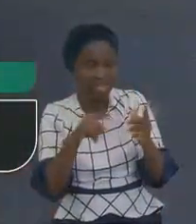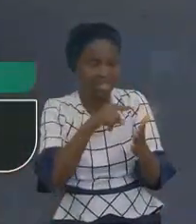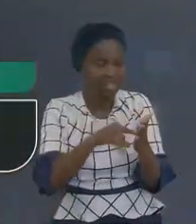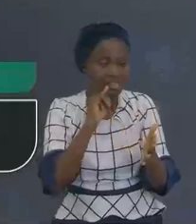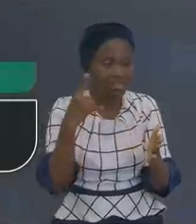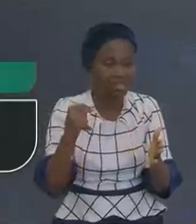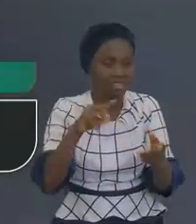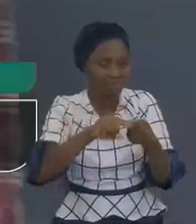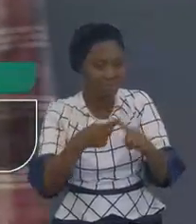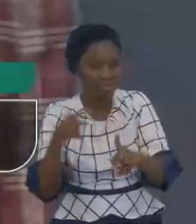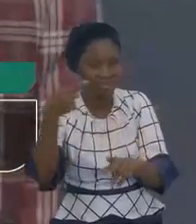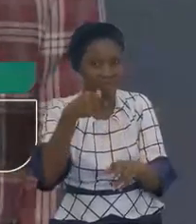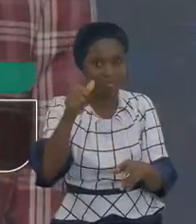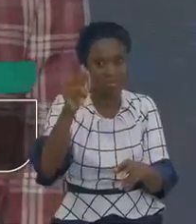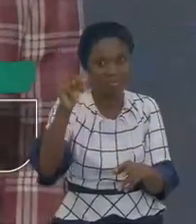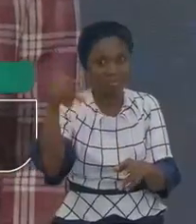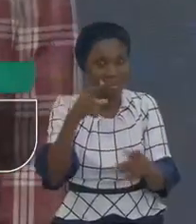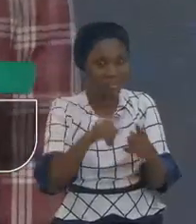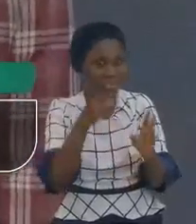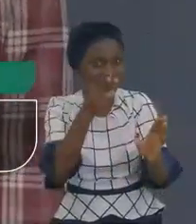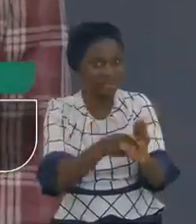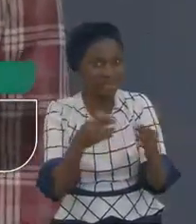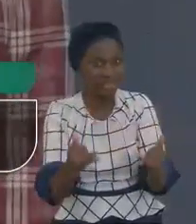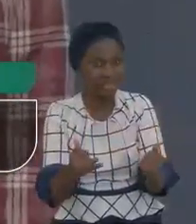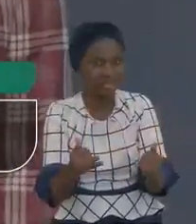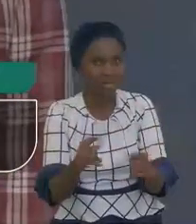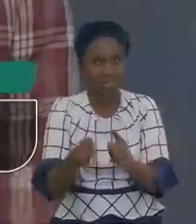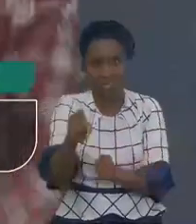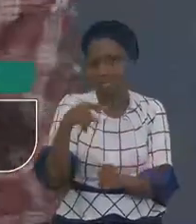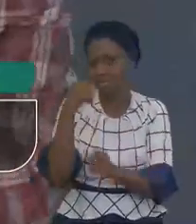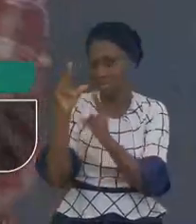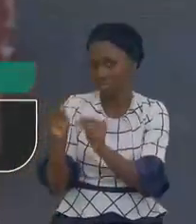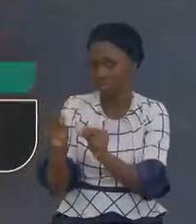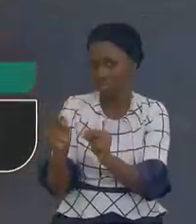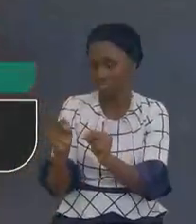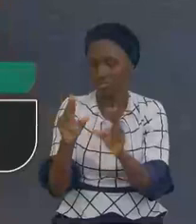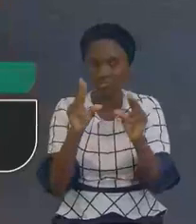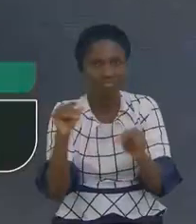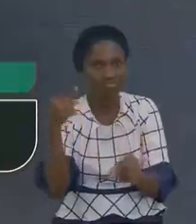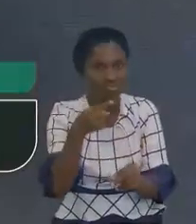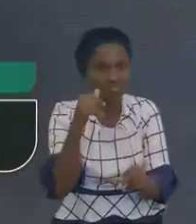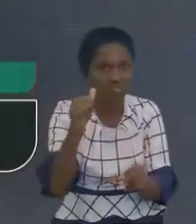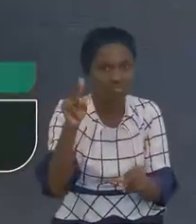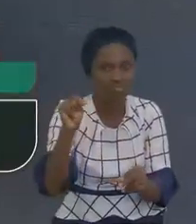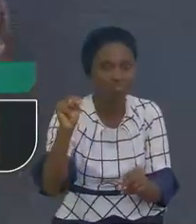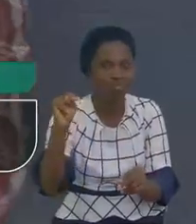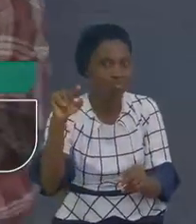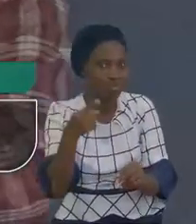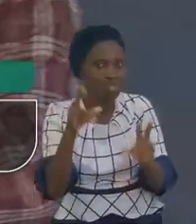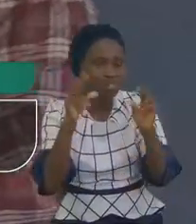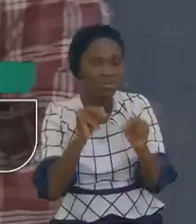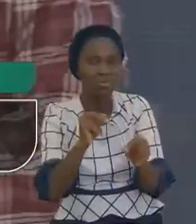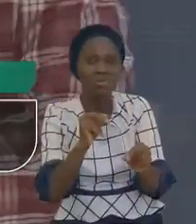Tu dis non, pas de gang, aucune société secrète, mais je